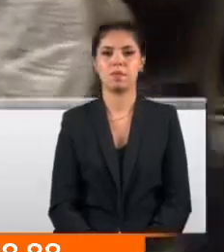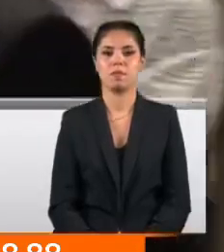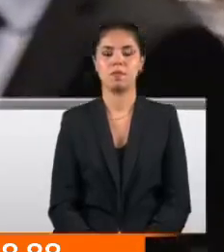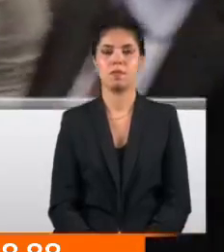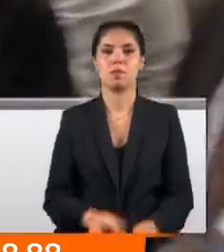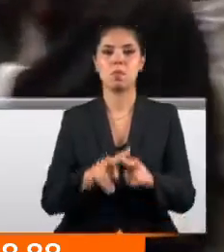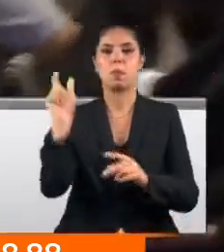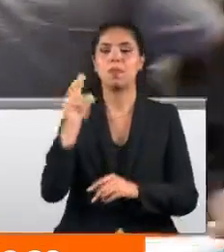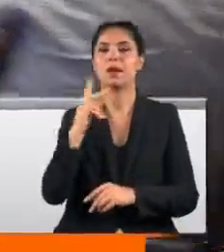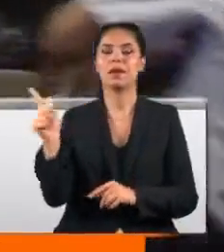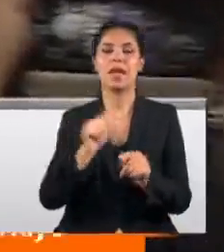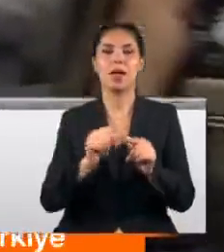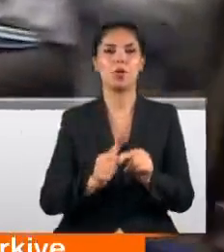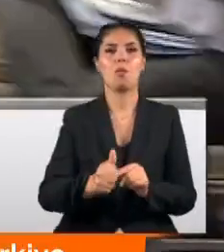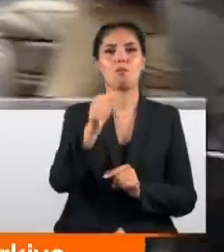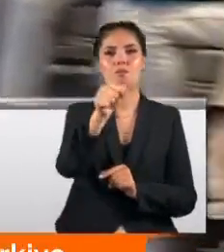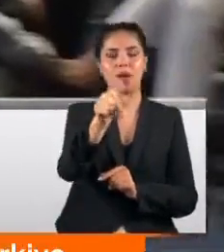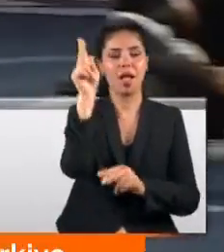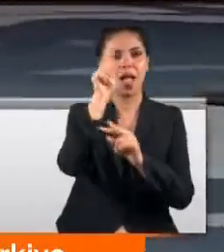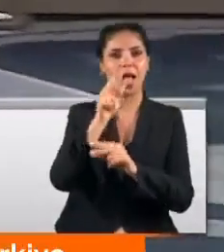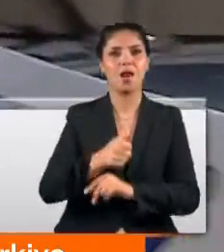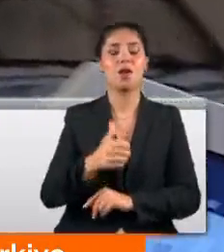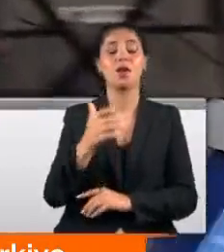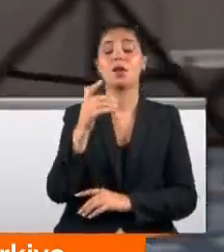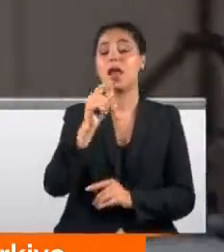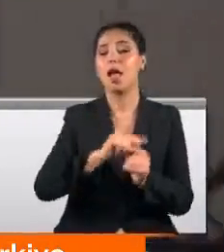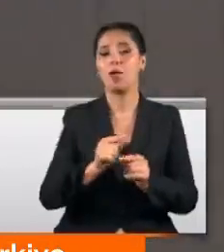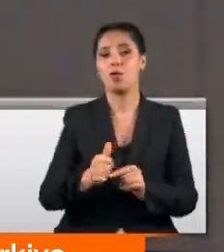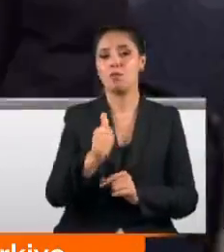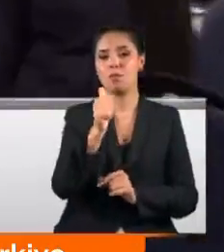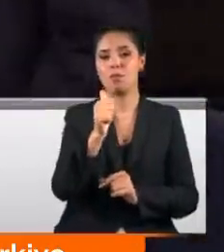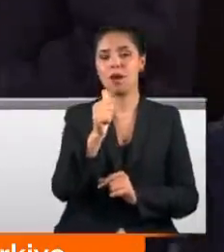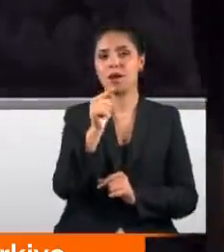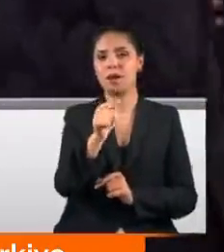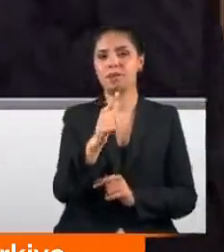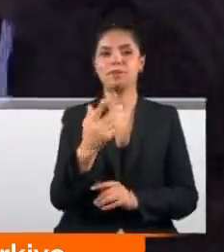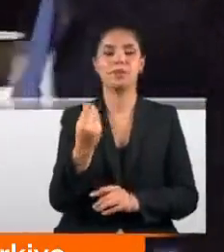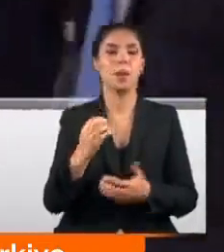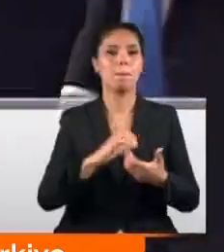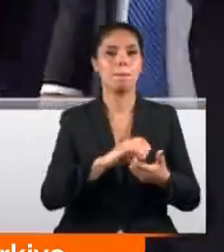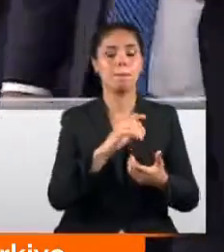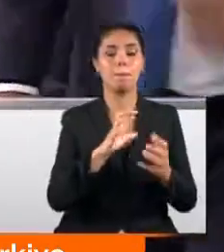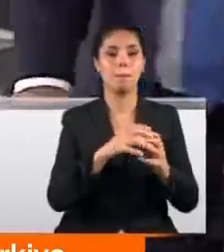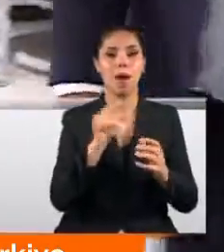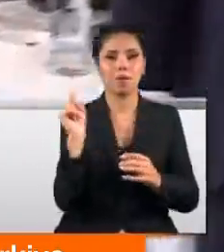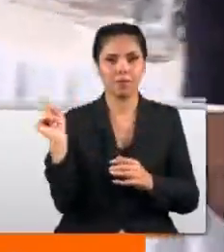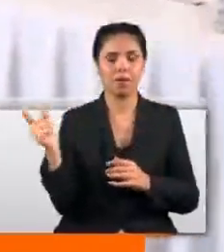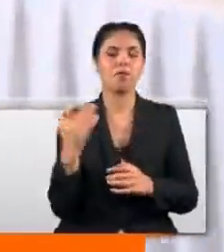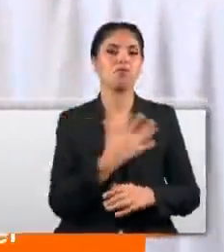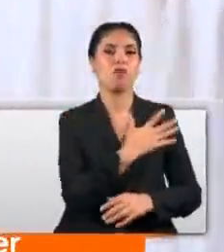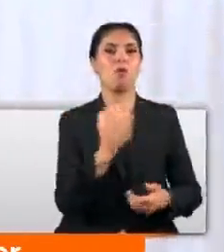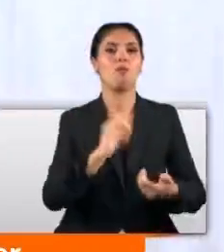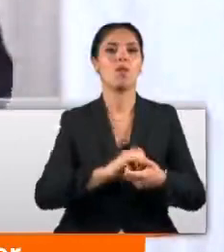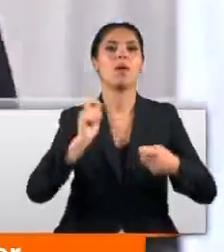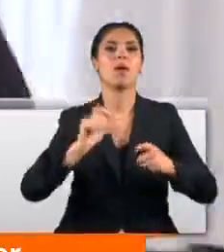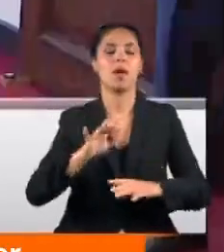yönetecek. Akşener'in ekonomi kurmayı hayali ekonomi bakanı Yılmaz, İyi Parti'nin CHP ile ittifak yapmaması için parti içinde kulis